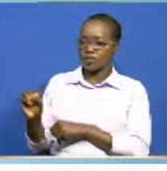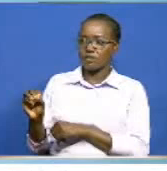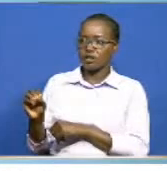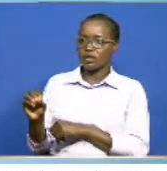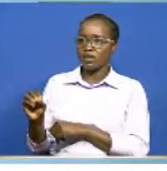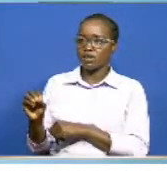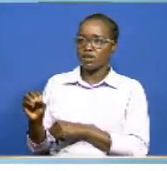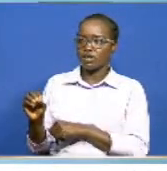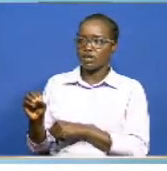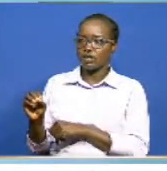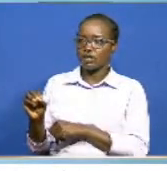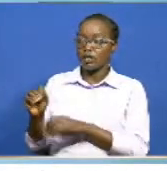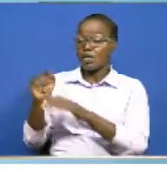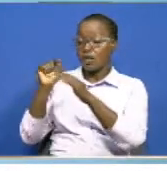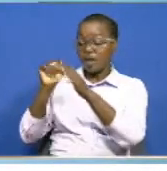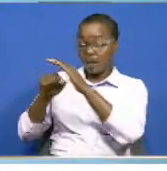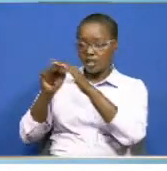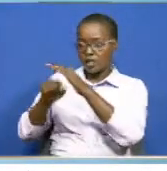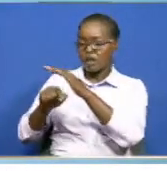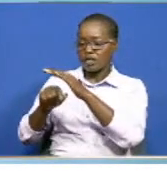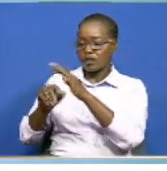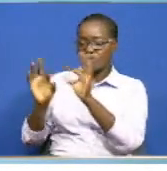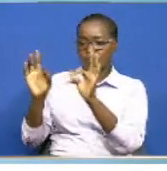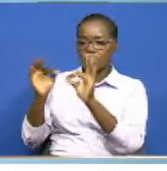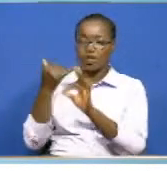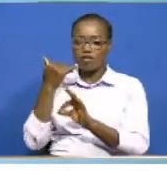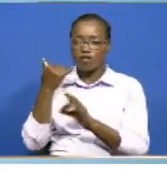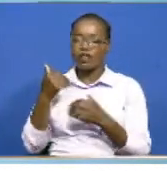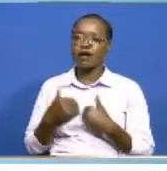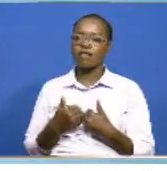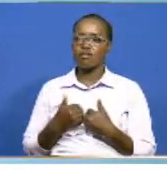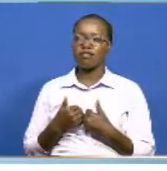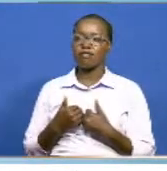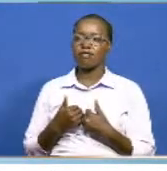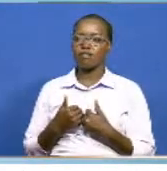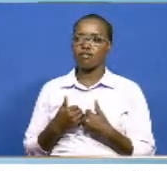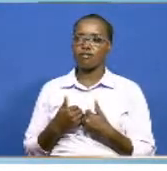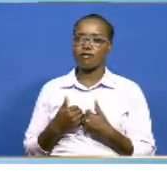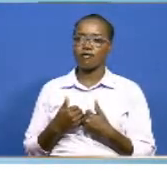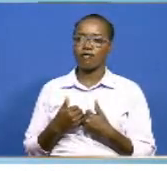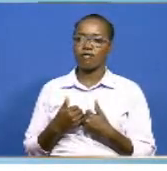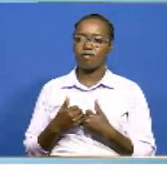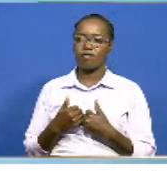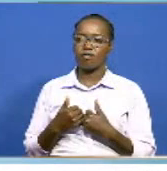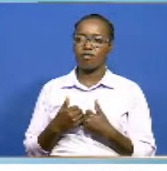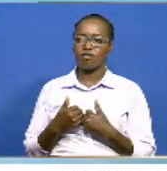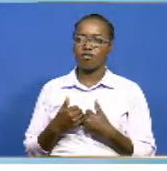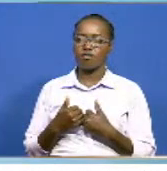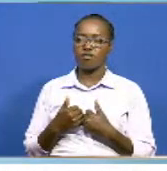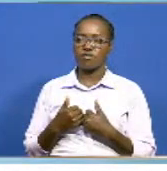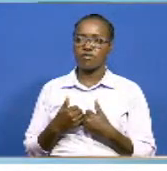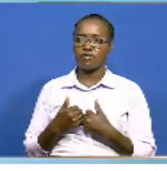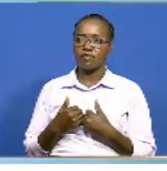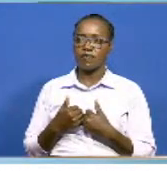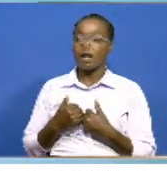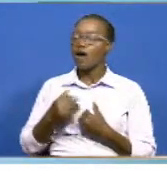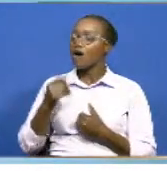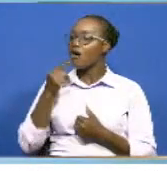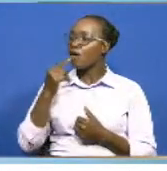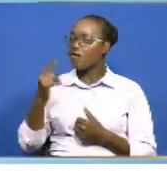watu wanaweza pata access ya smartphone. Hizi rununu ambazo ni za kisasa zenye zinaweza pata mwelekezo